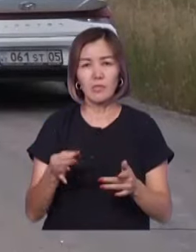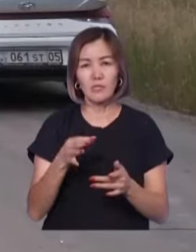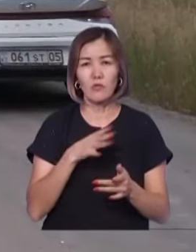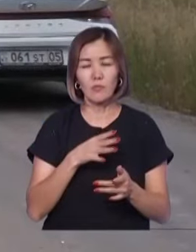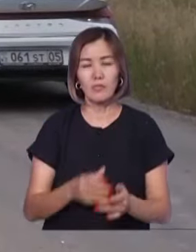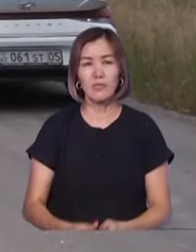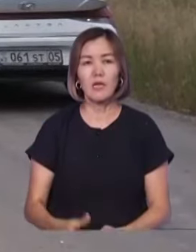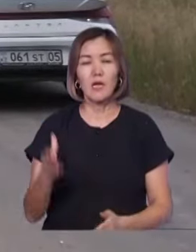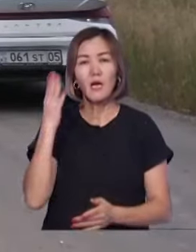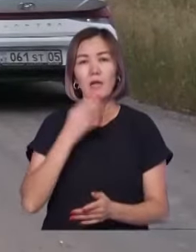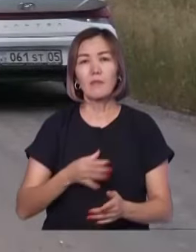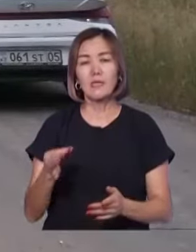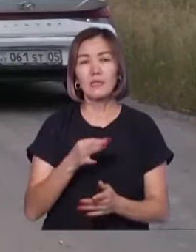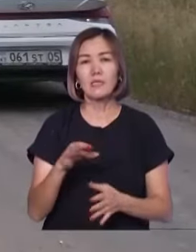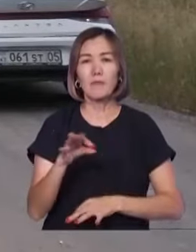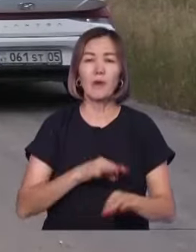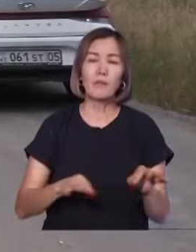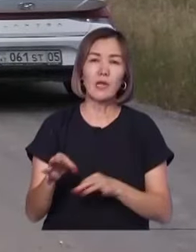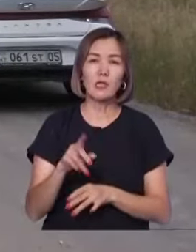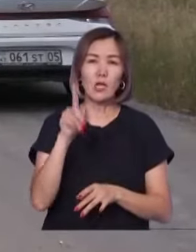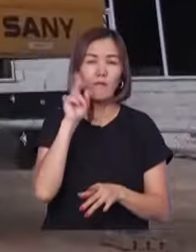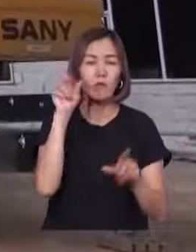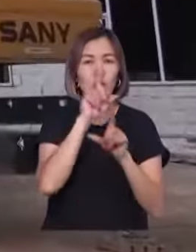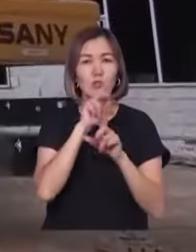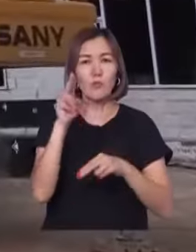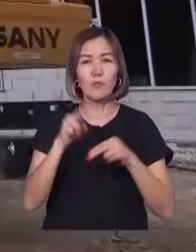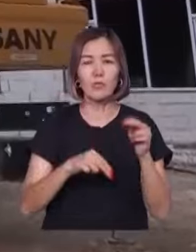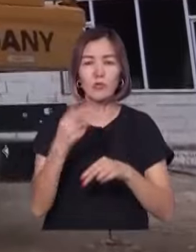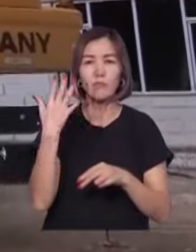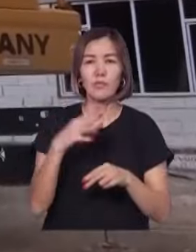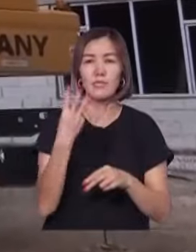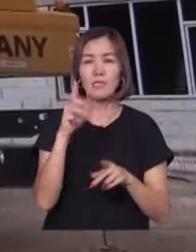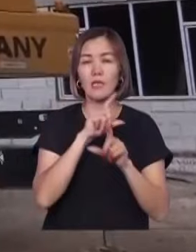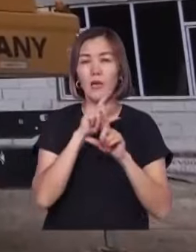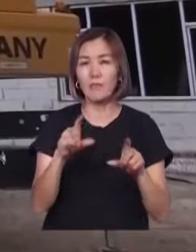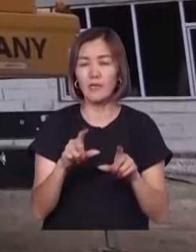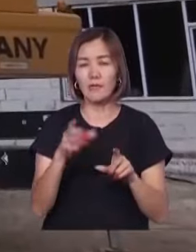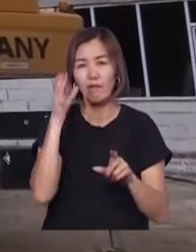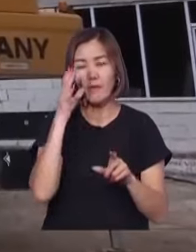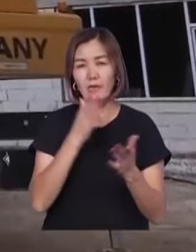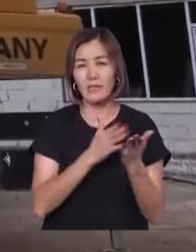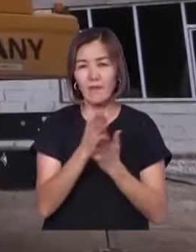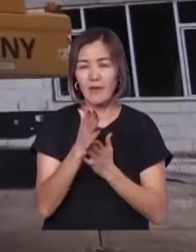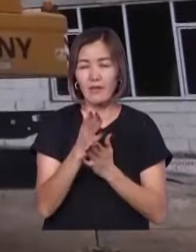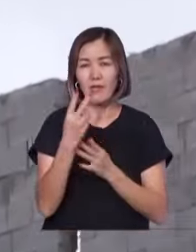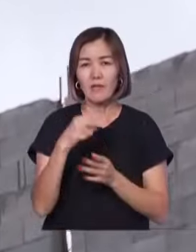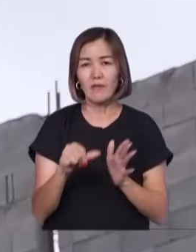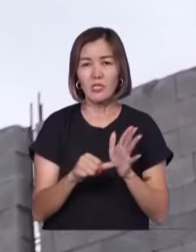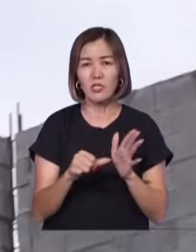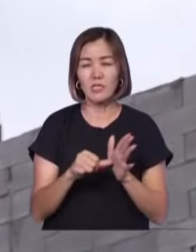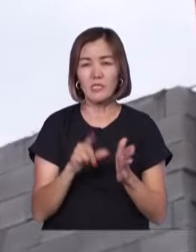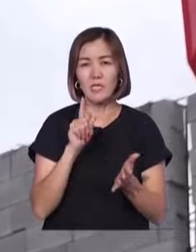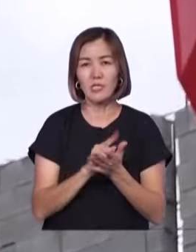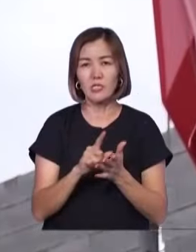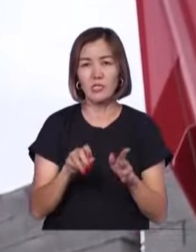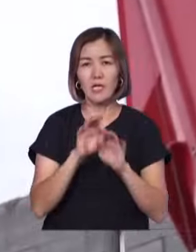в Алматинской области по проекту комфортная школа будет построено 53 объекта образования в этом году 26 из них должны